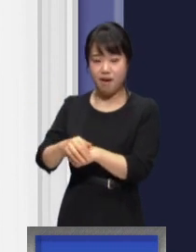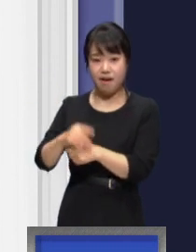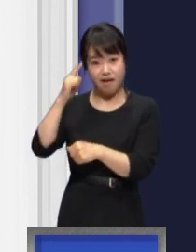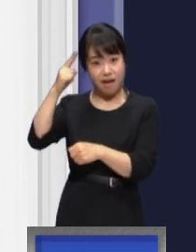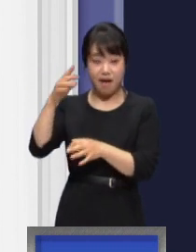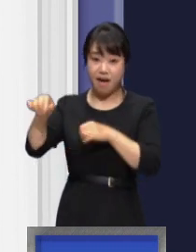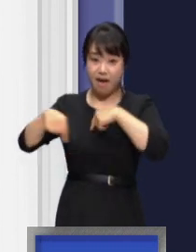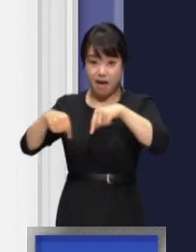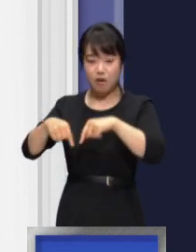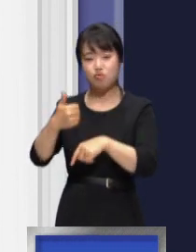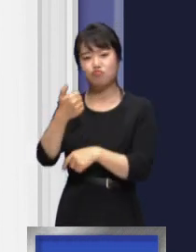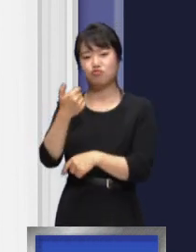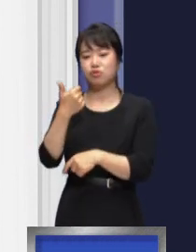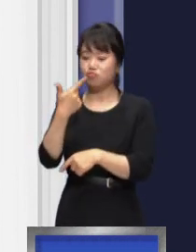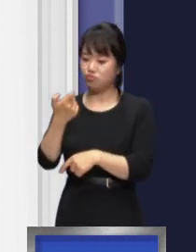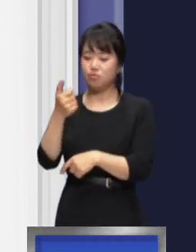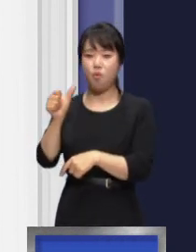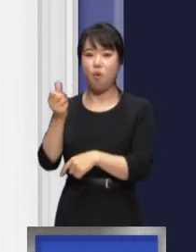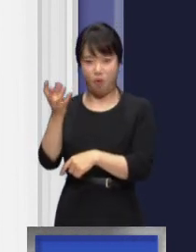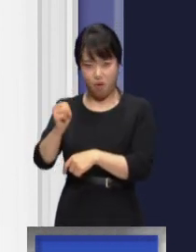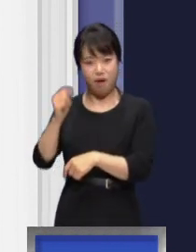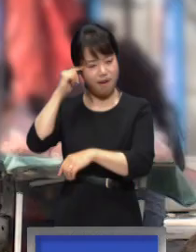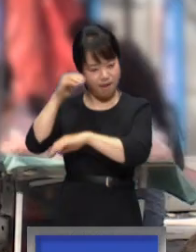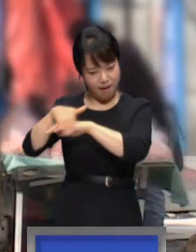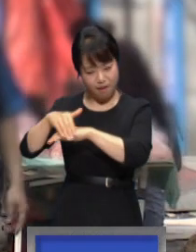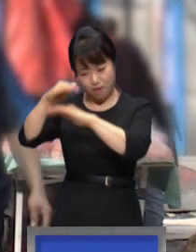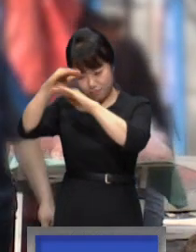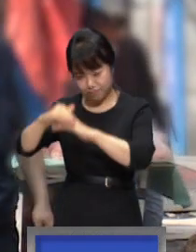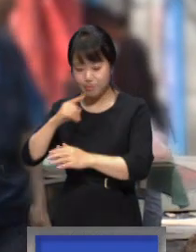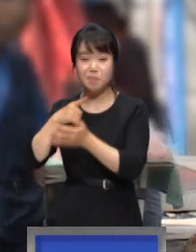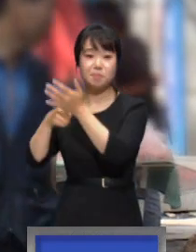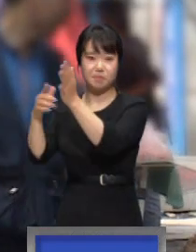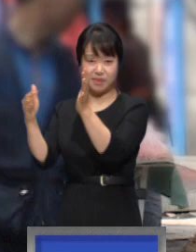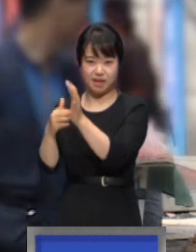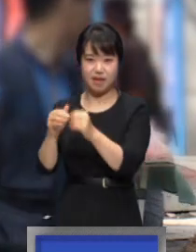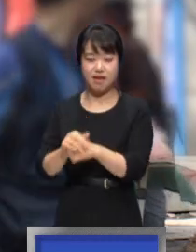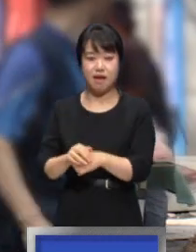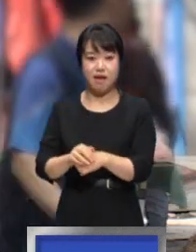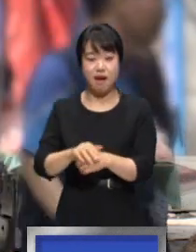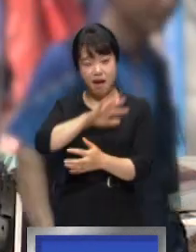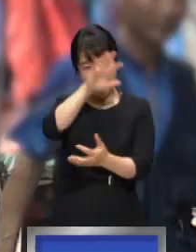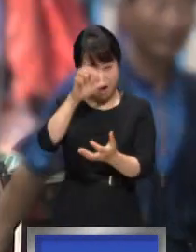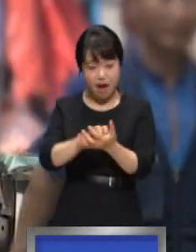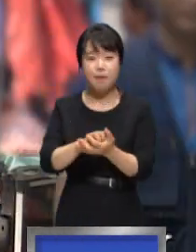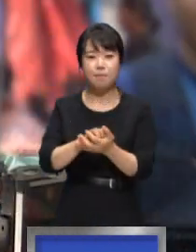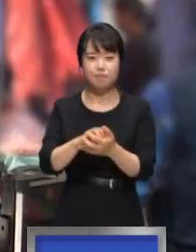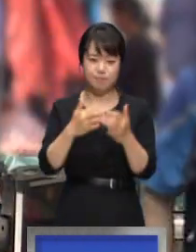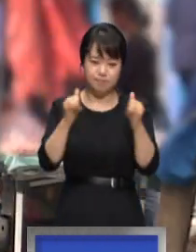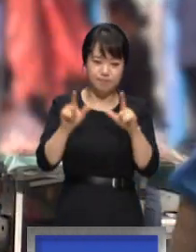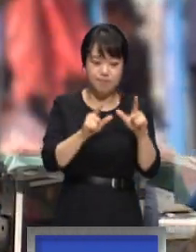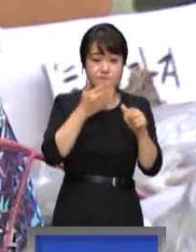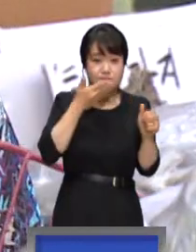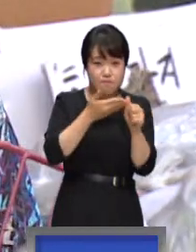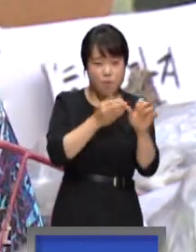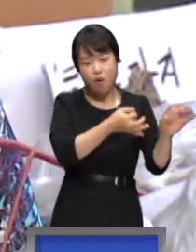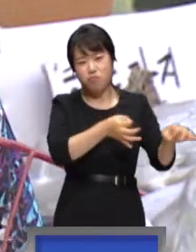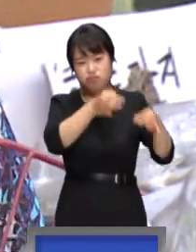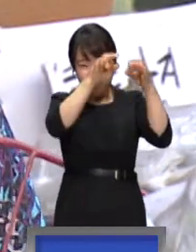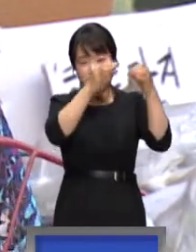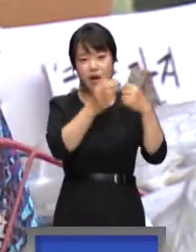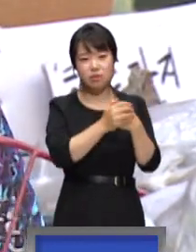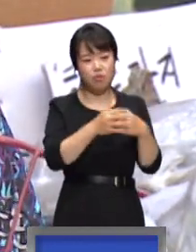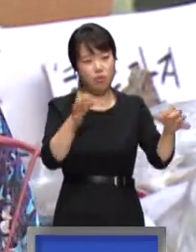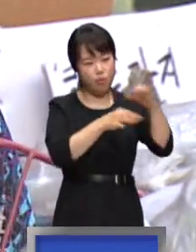행정에 65억 원이 각각 집행됩니다. 1,192억 원의 민생 경제 예산은 물가 인상과